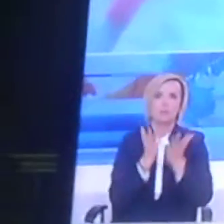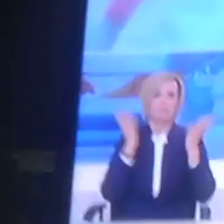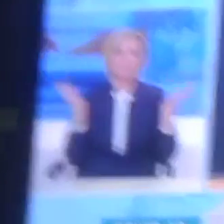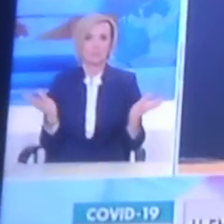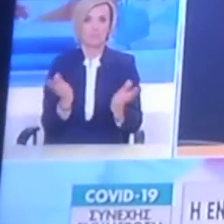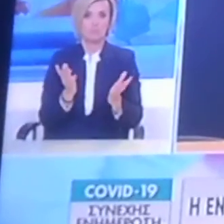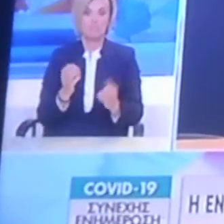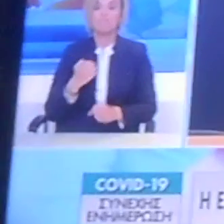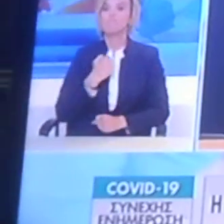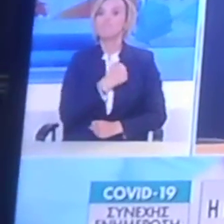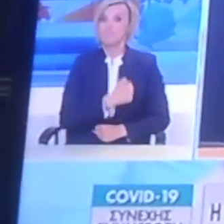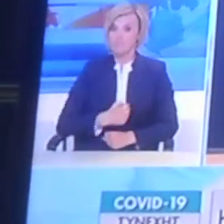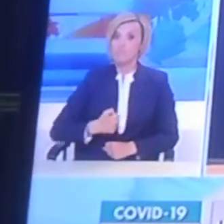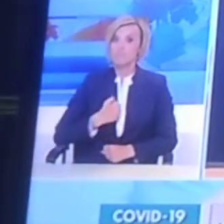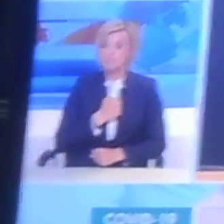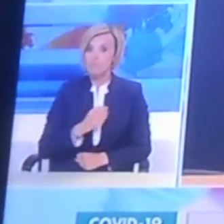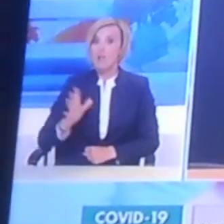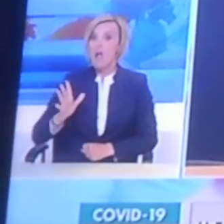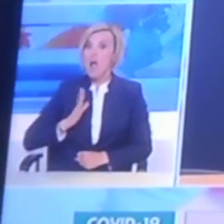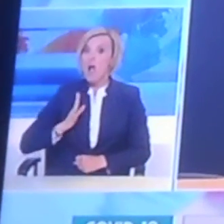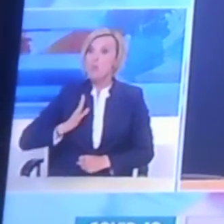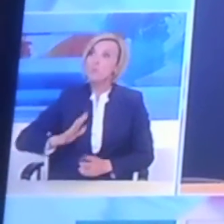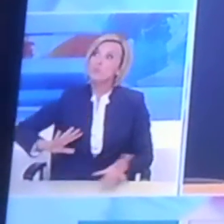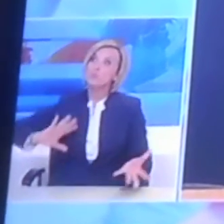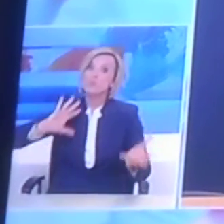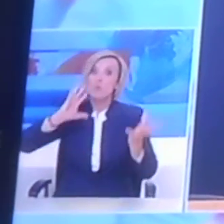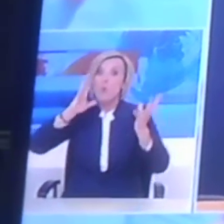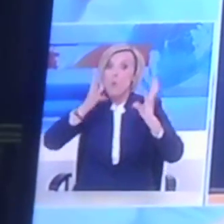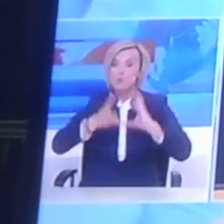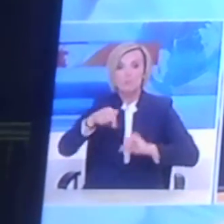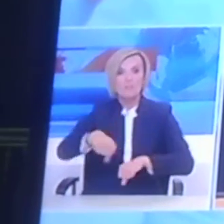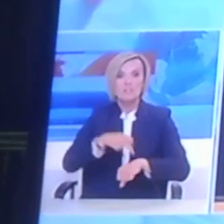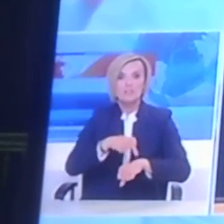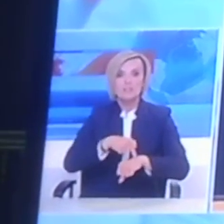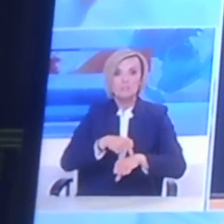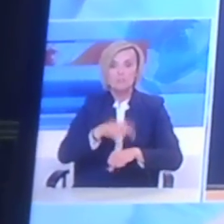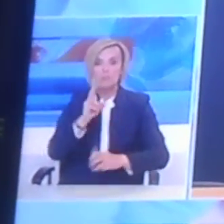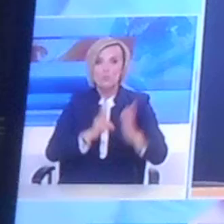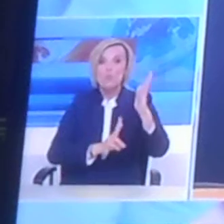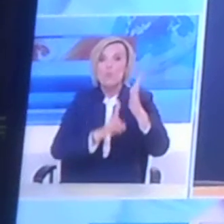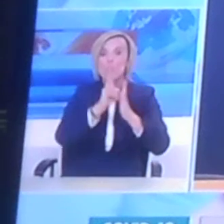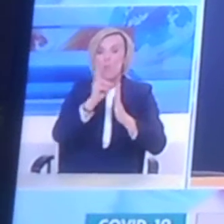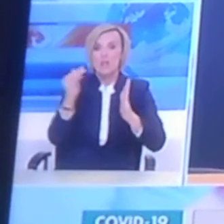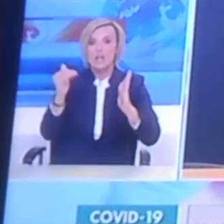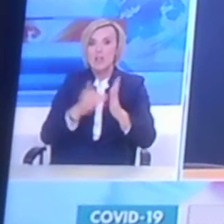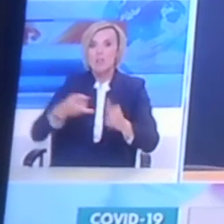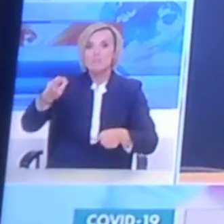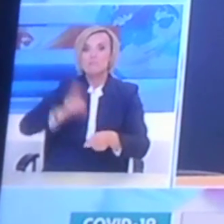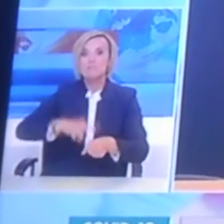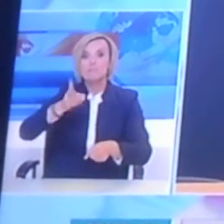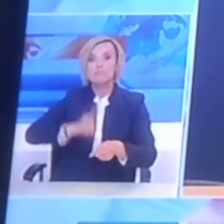Η ανθρωπότητα έχει ήδη καταγεγραμμένους περισσότερους από 12.000 θανάτους.